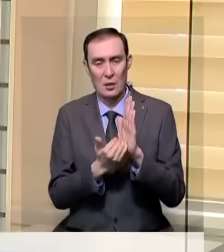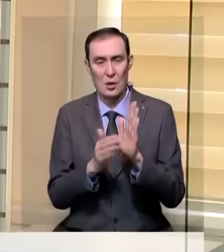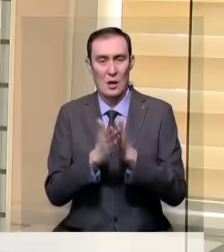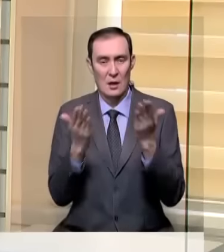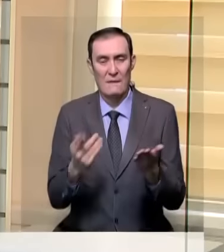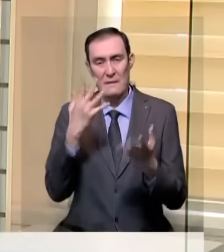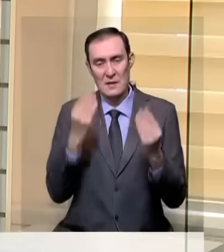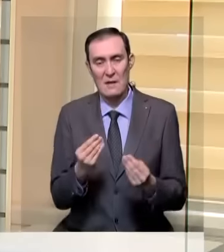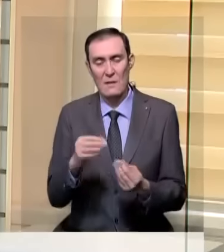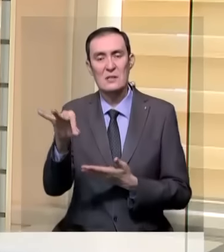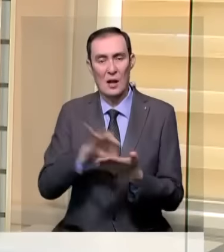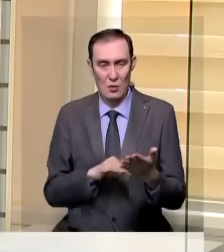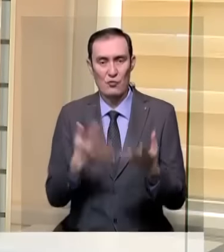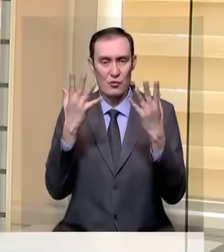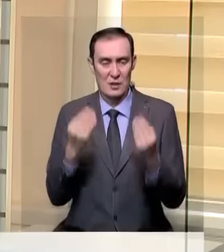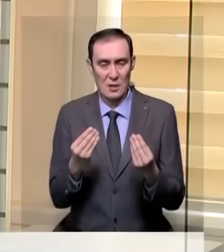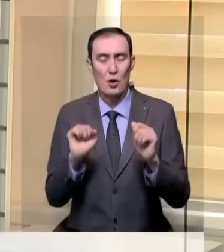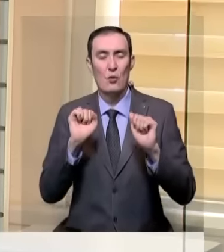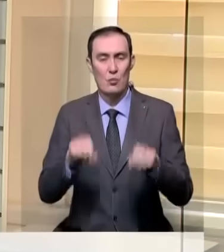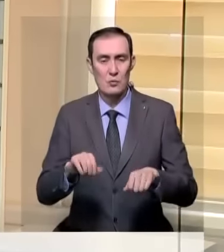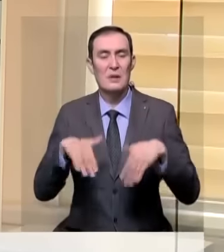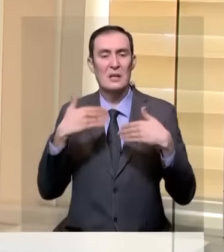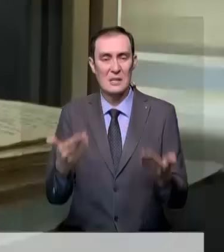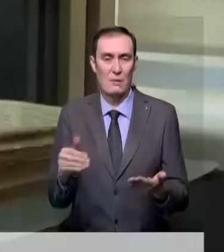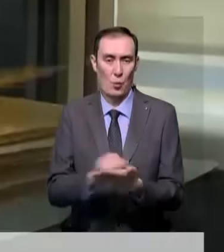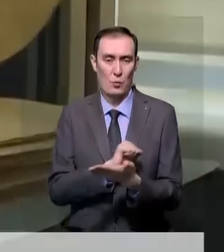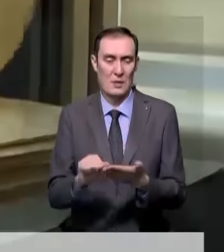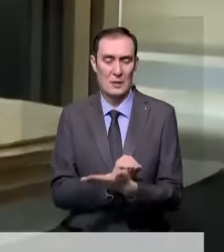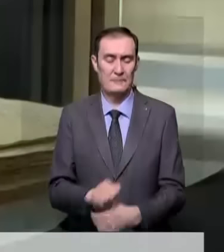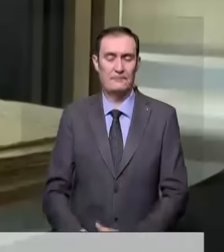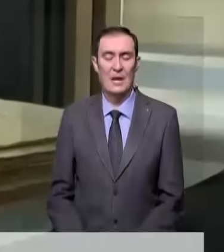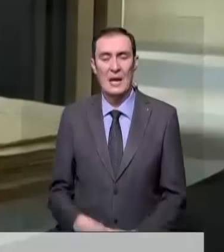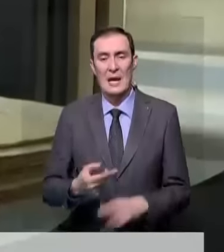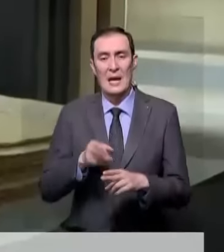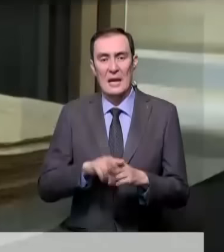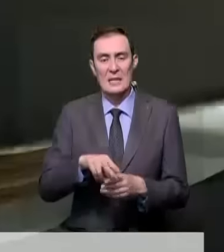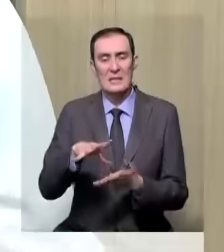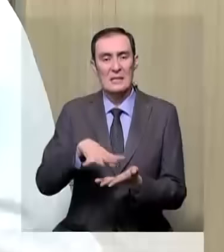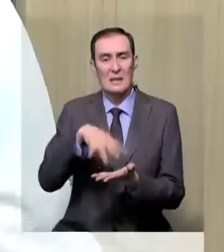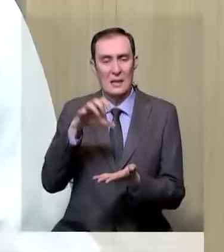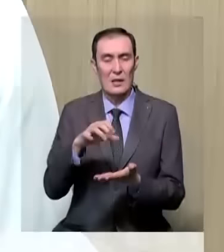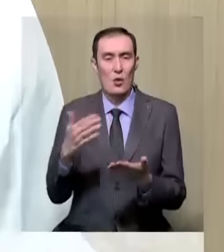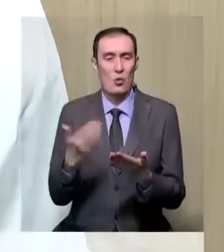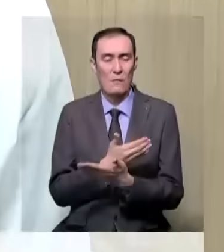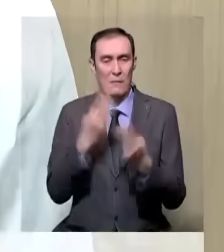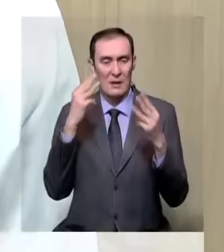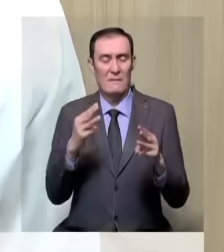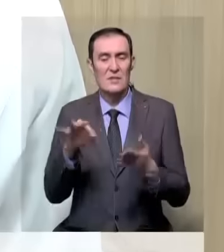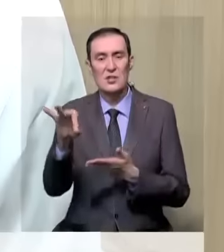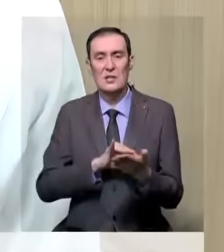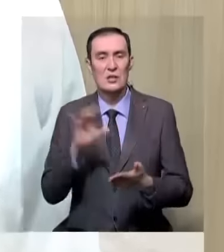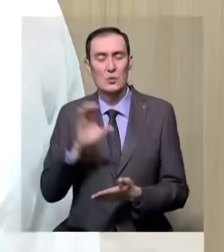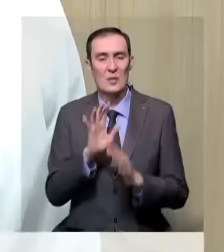Мы в день уже можем предоставить документы. Эти сканеры последнего поколения в считанные секунды